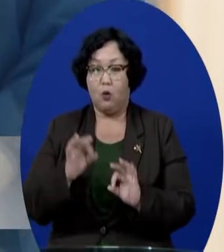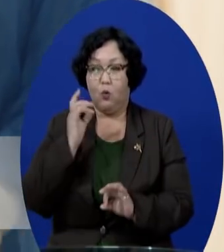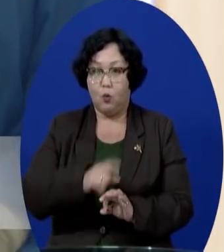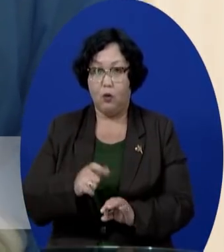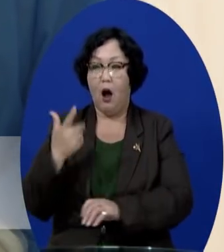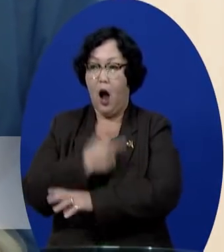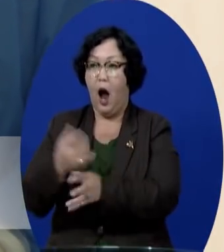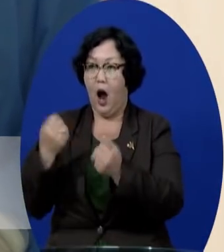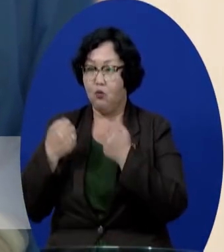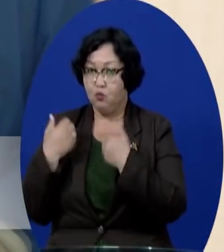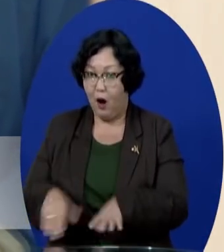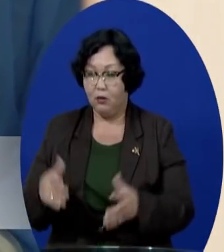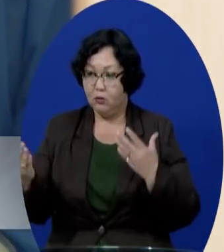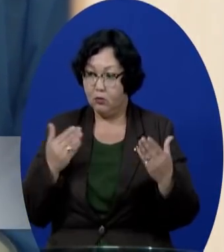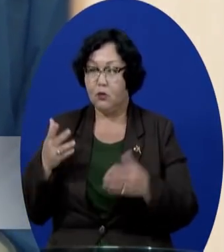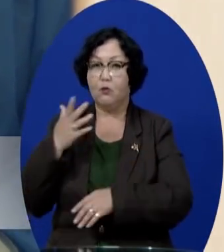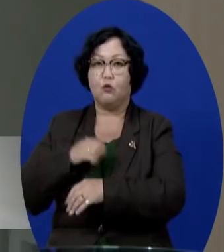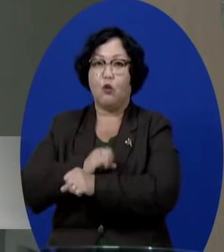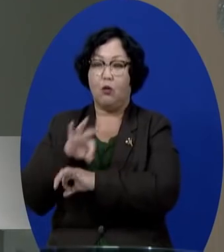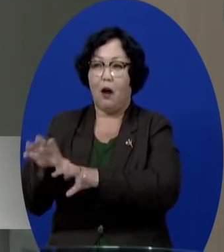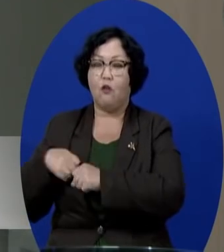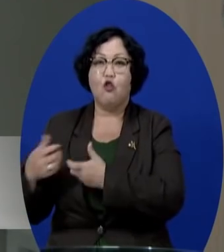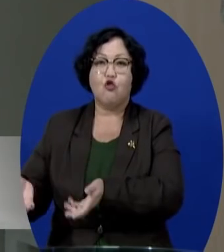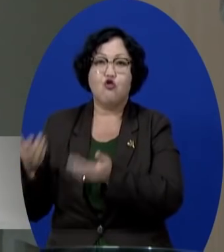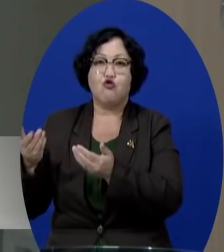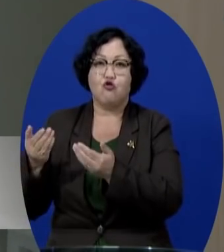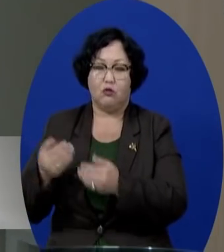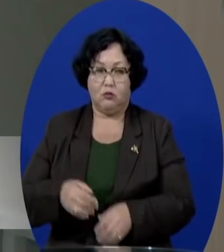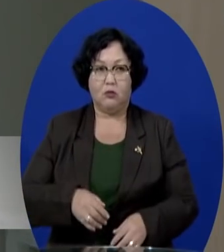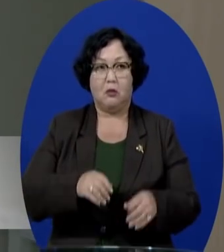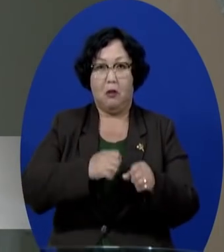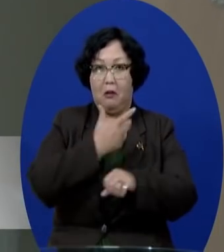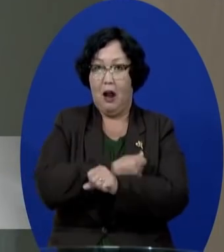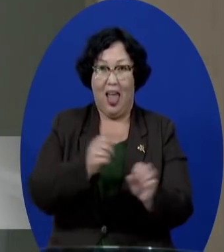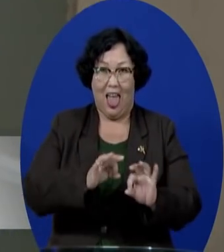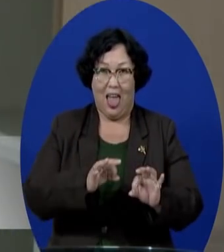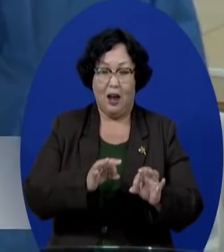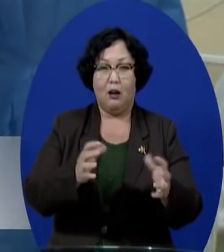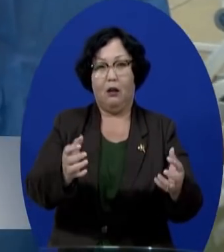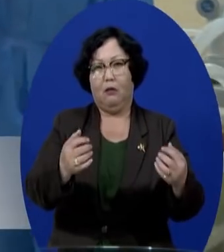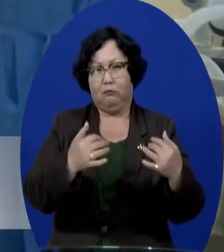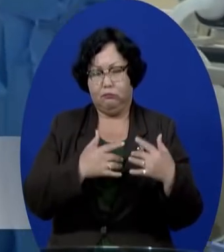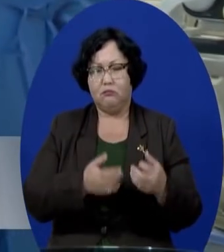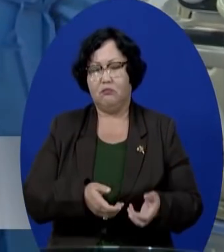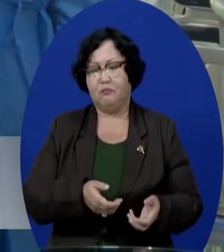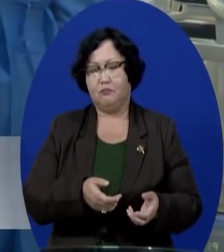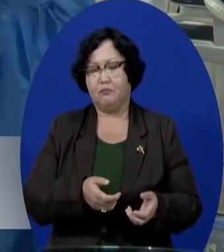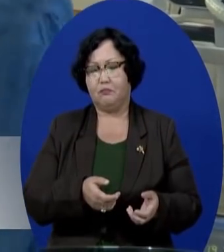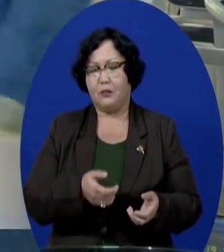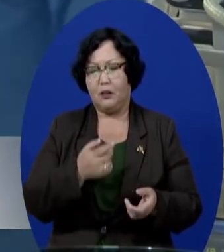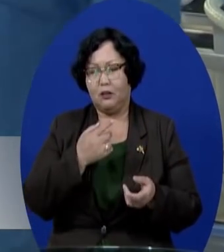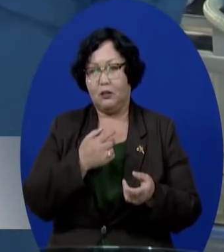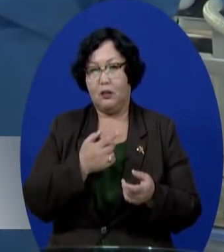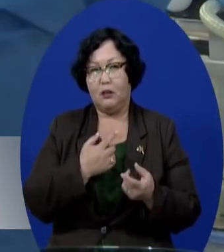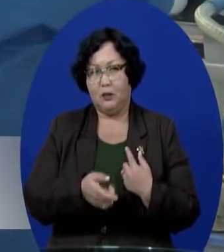Pfizer вакцин альфа хувилбарт 75% хамгаалах чадвартай бол дельта хувилбарт 60% гэсэн тооцоолыг олон улсын байгууллагаас гаргажээ. Цаашид вирус ямар ч